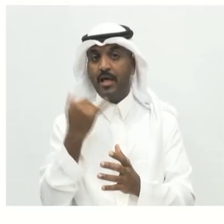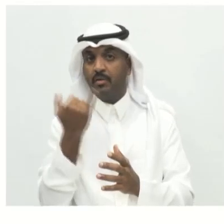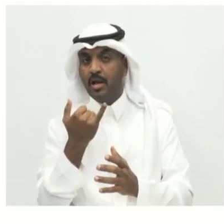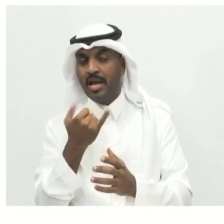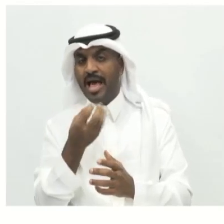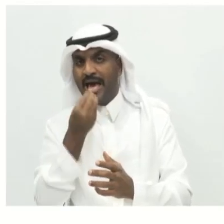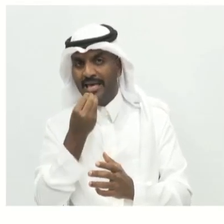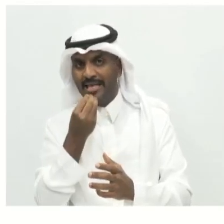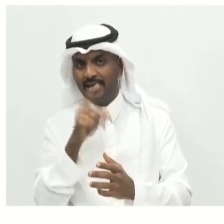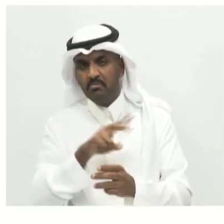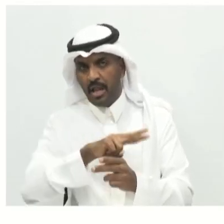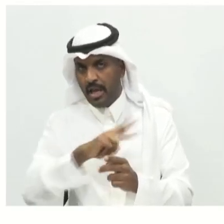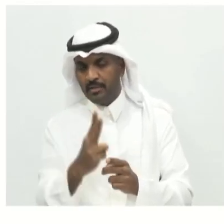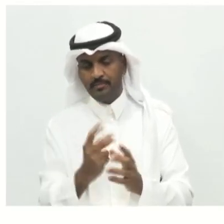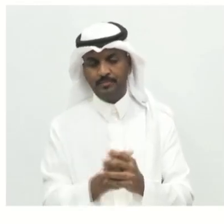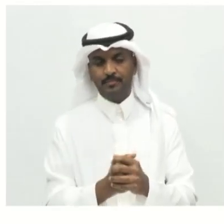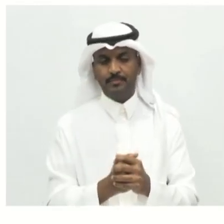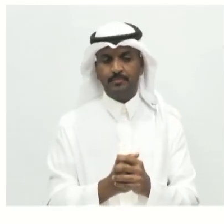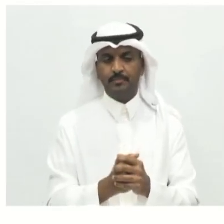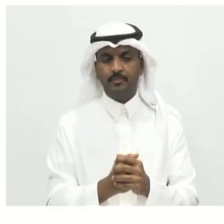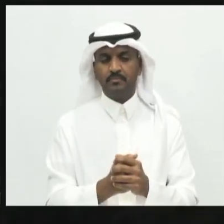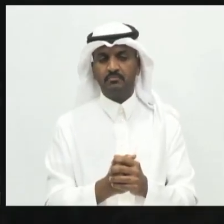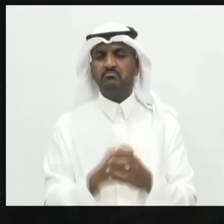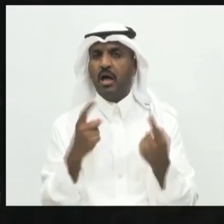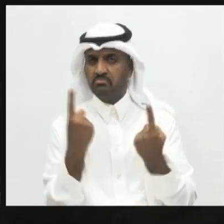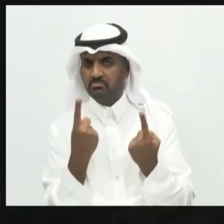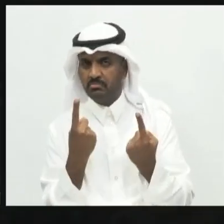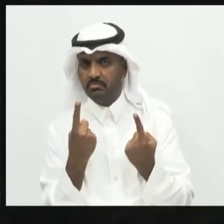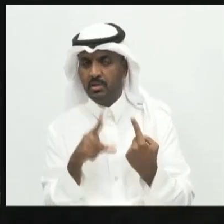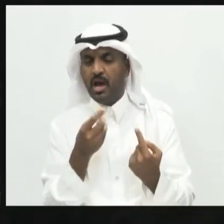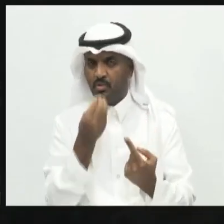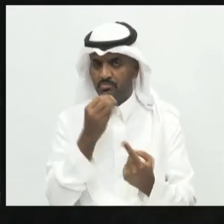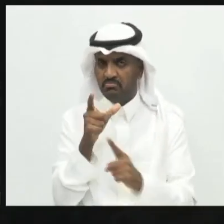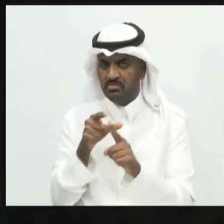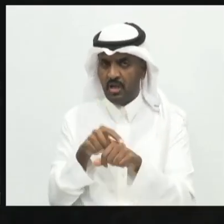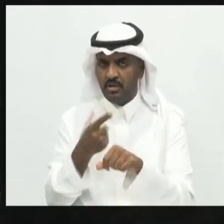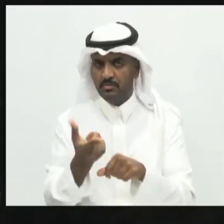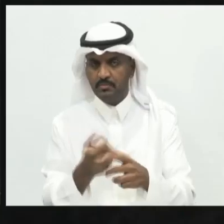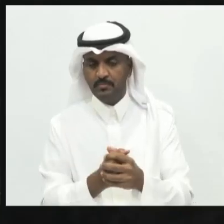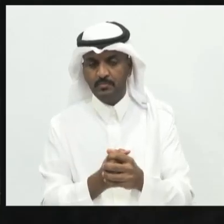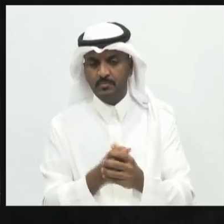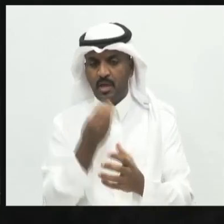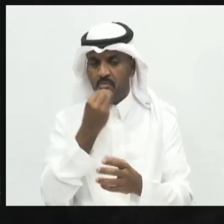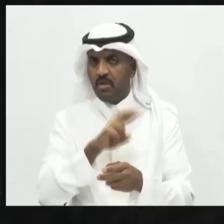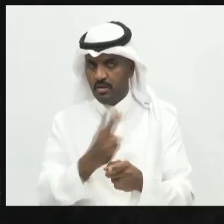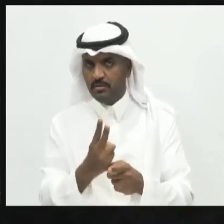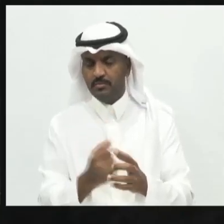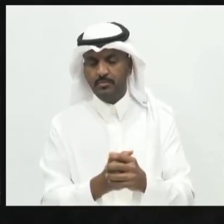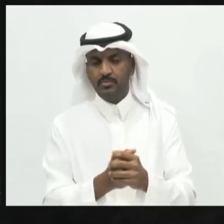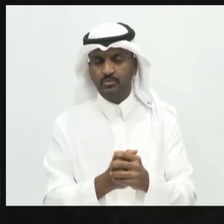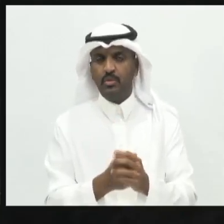الى اكل طعام الغير نعم هل يجوز ان ياكل الانسان طعام غيره